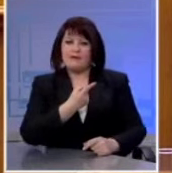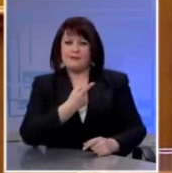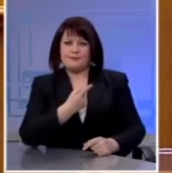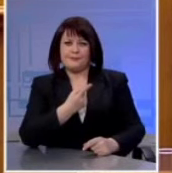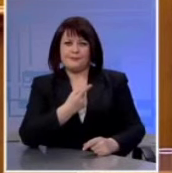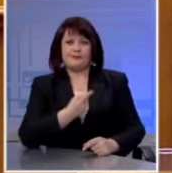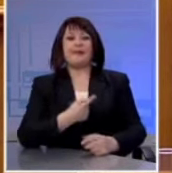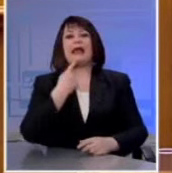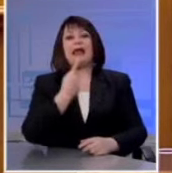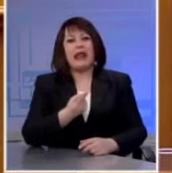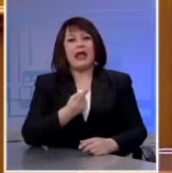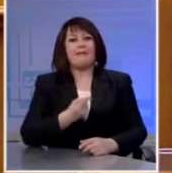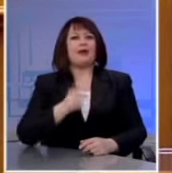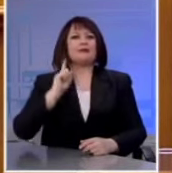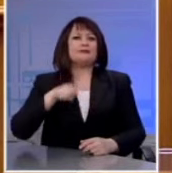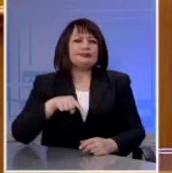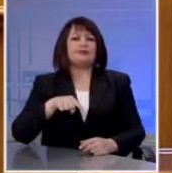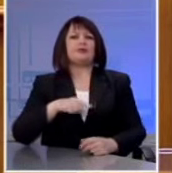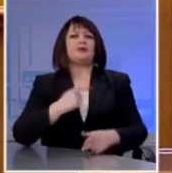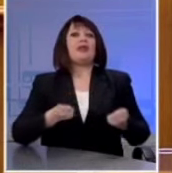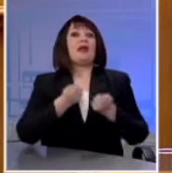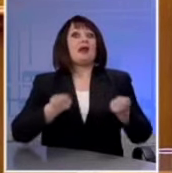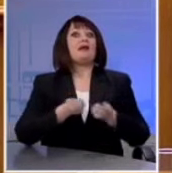Αλλά μιας και μιλάμε για παραλήψεις και ολιγορίες,